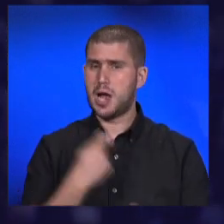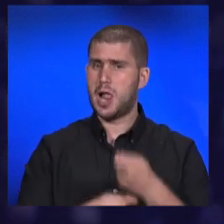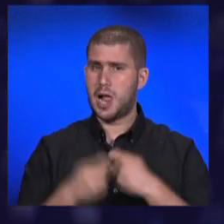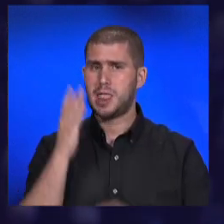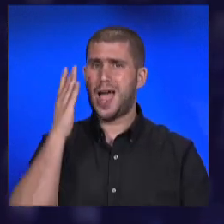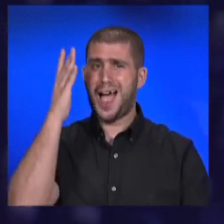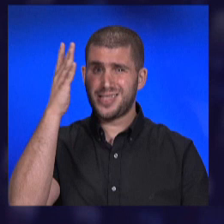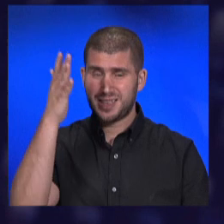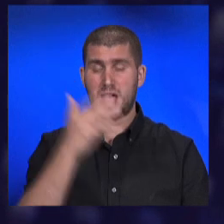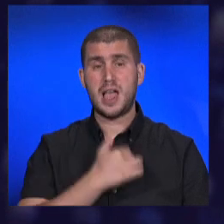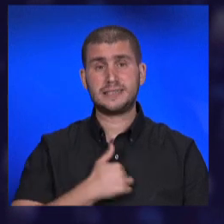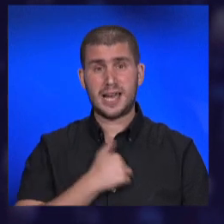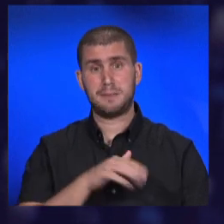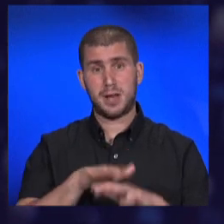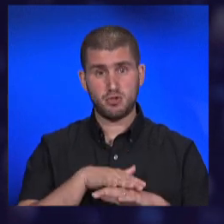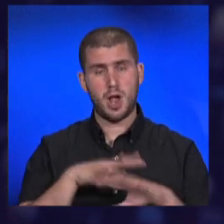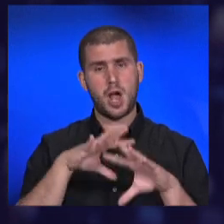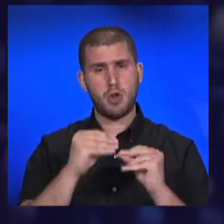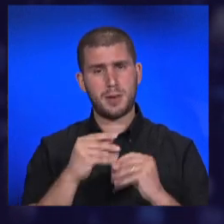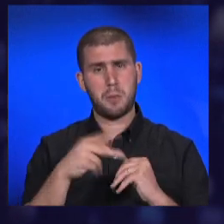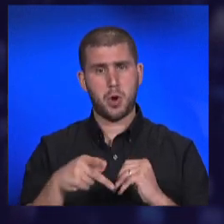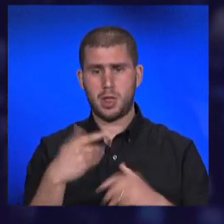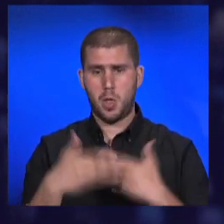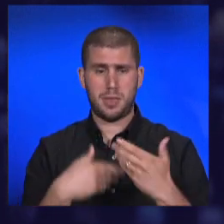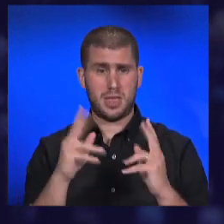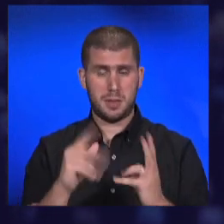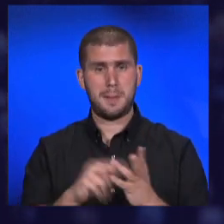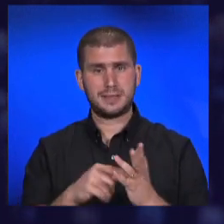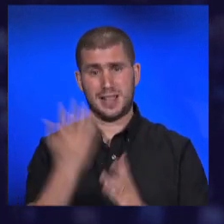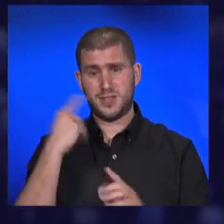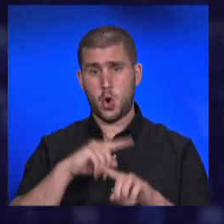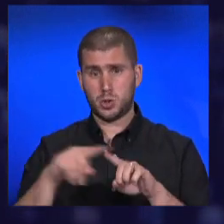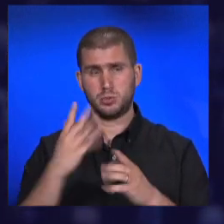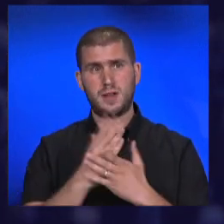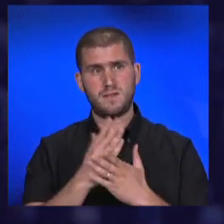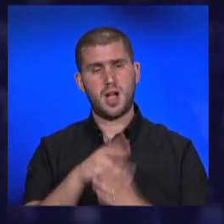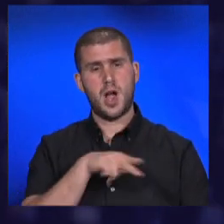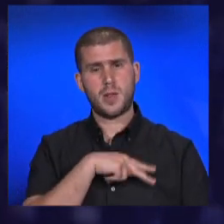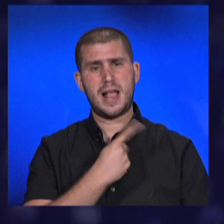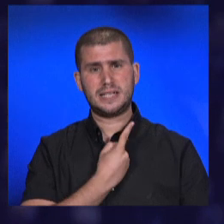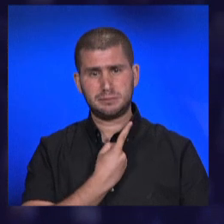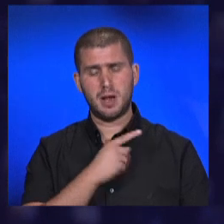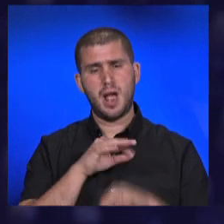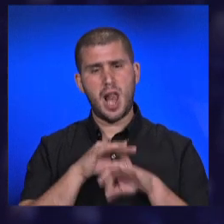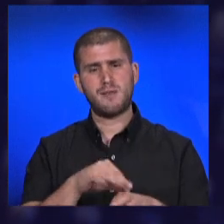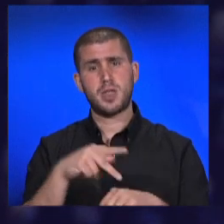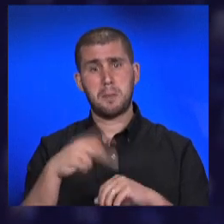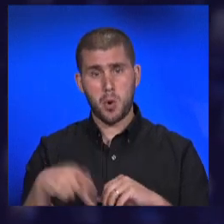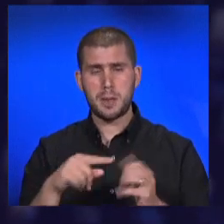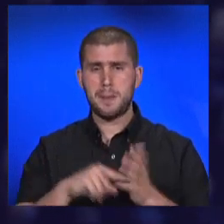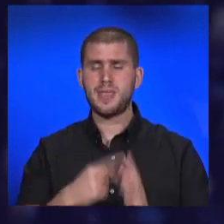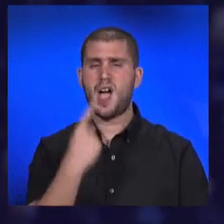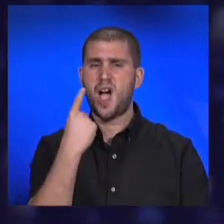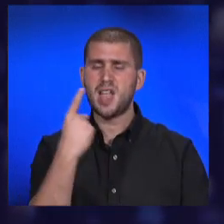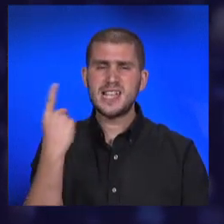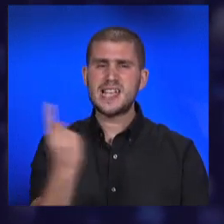בעתיד. לצערי נראה כי השלמת הפרויקט לא מתקדמת, לכן לפני כחודש נטלתי על עצמי ללוות את הפרויקט במטרה אחת